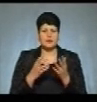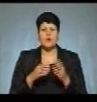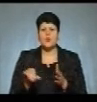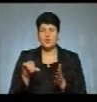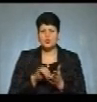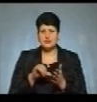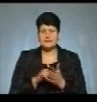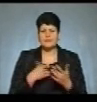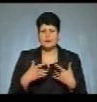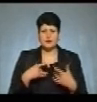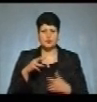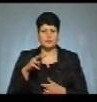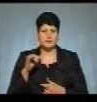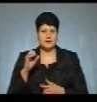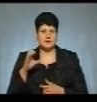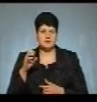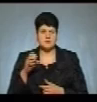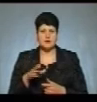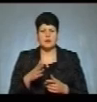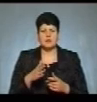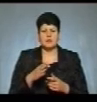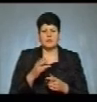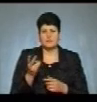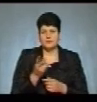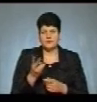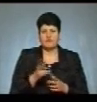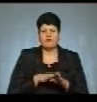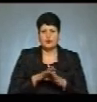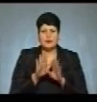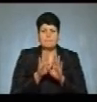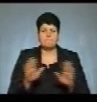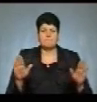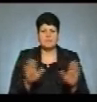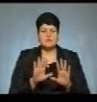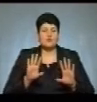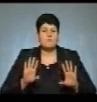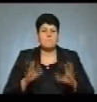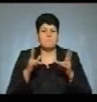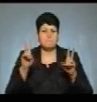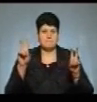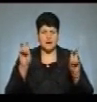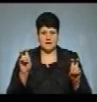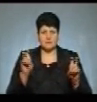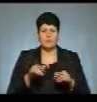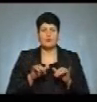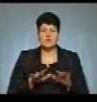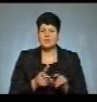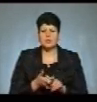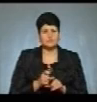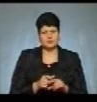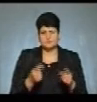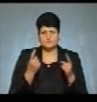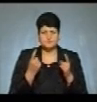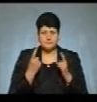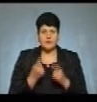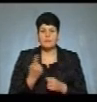Учасники театру «Мікст» Святослав Романів та Аліна Олійник виконали пісню «Мить». Подія дуже визначна і